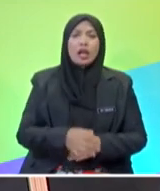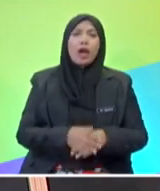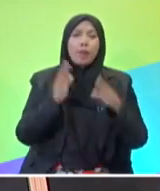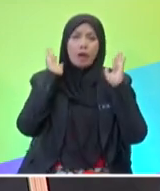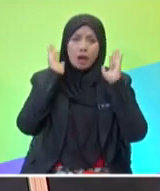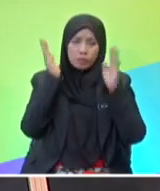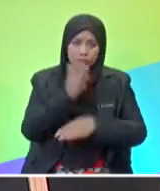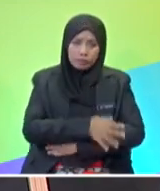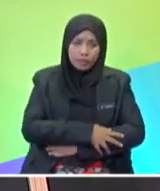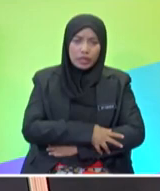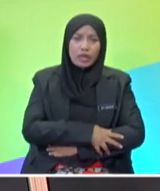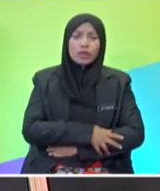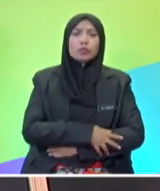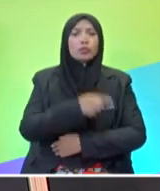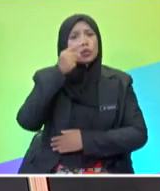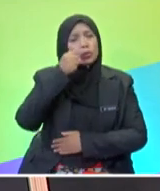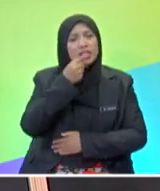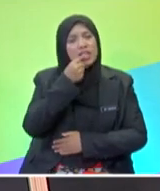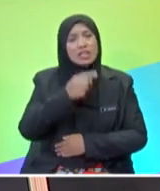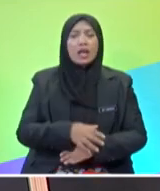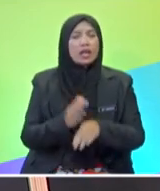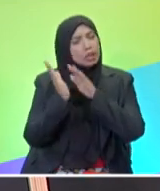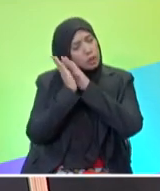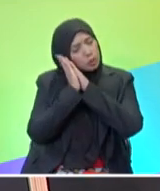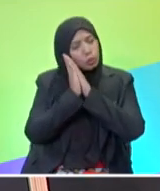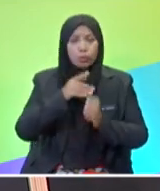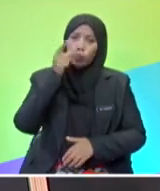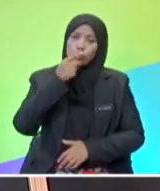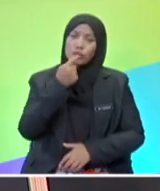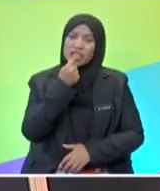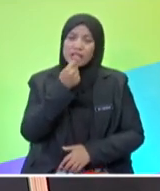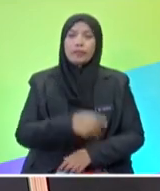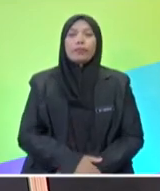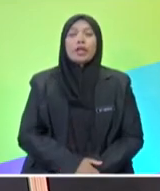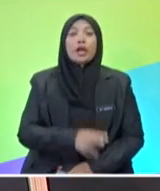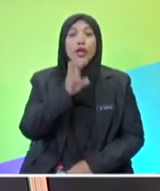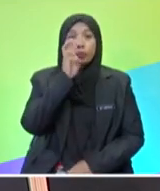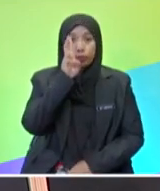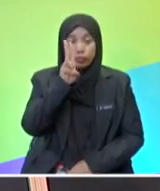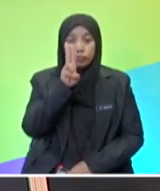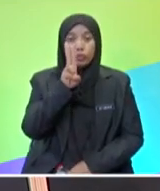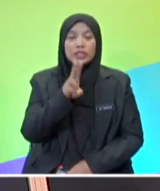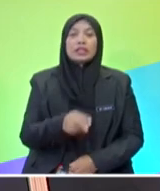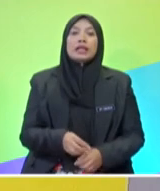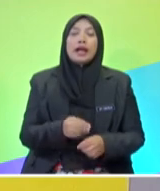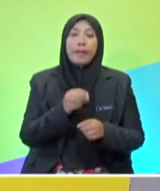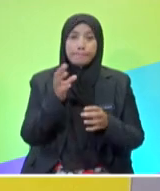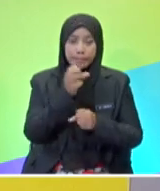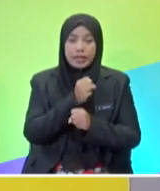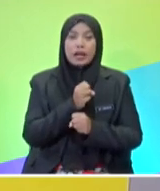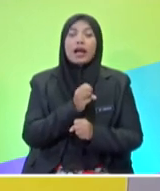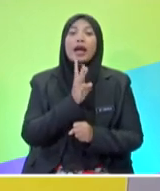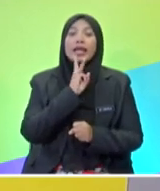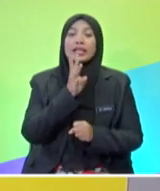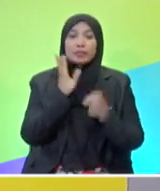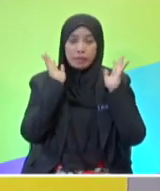gigi. Nak tidur, gosok gigi. Okey. Yang kedua, kita ambil wuduk. Okey, boleh ambil wuduk. Itu